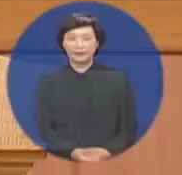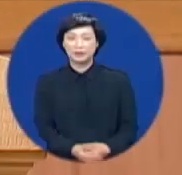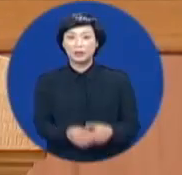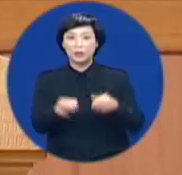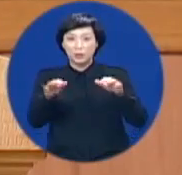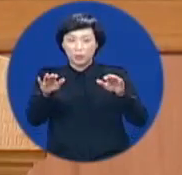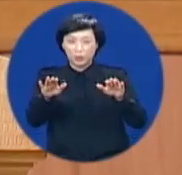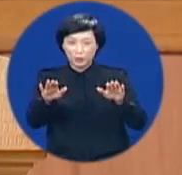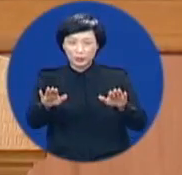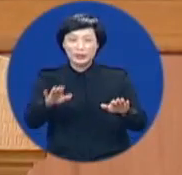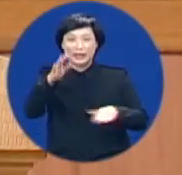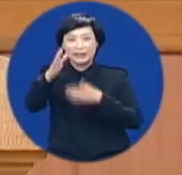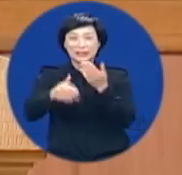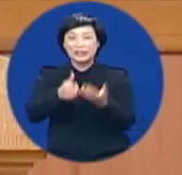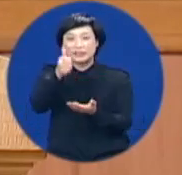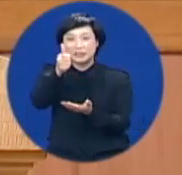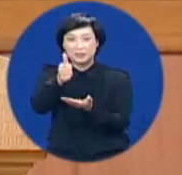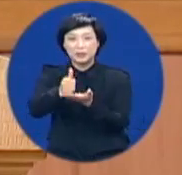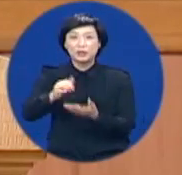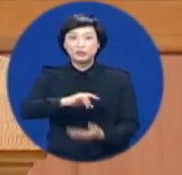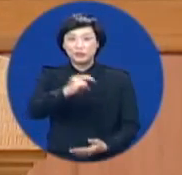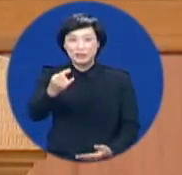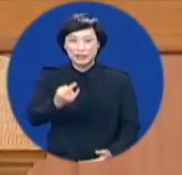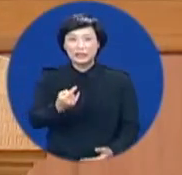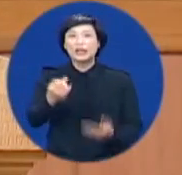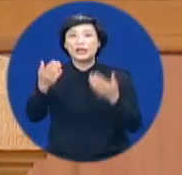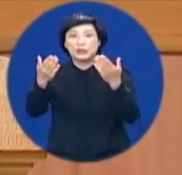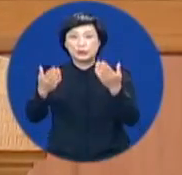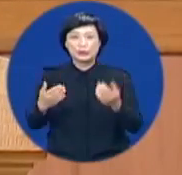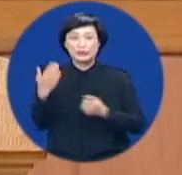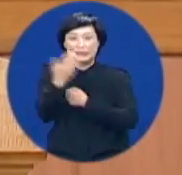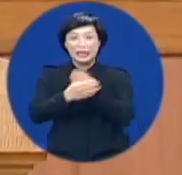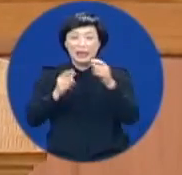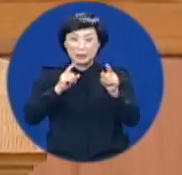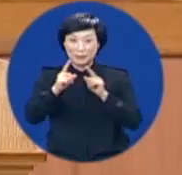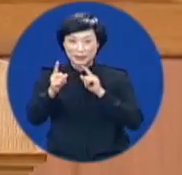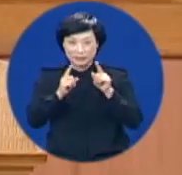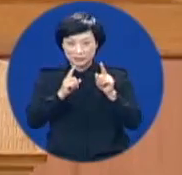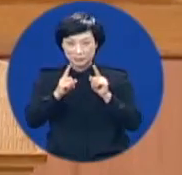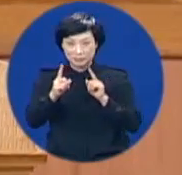오늘 하나님께서 우리에게 주실 은혜의 말씀은